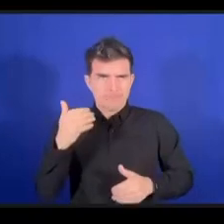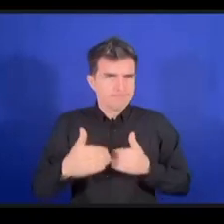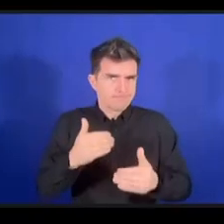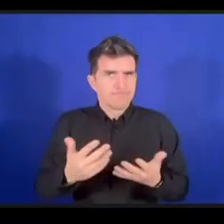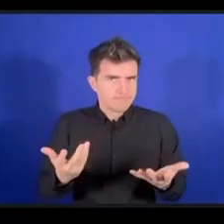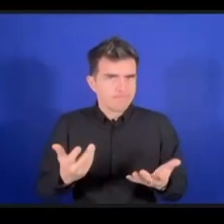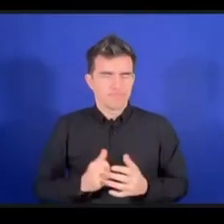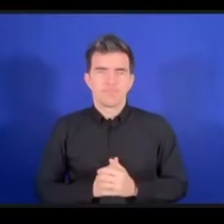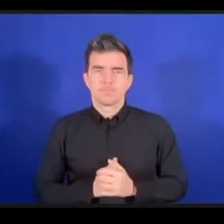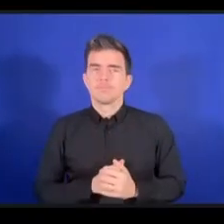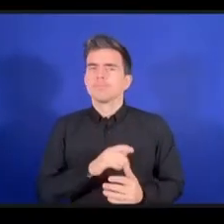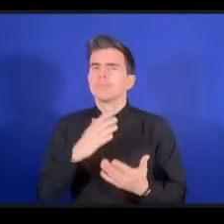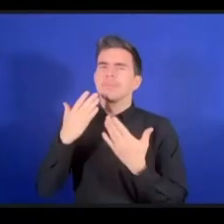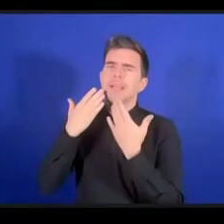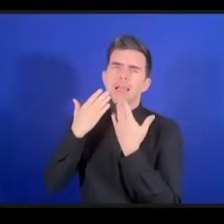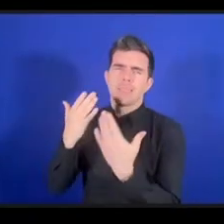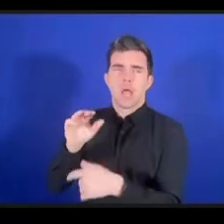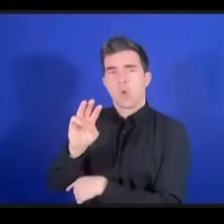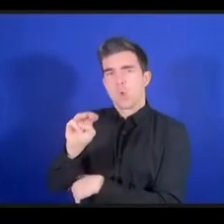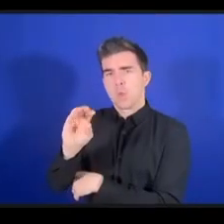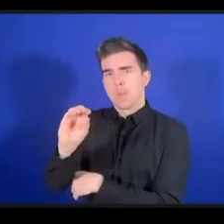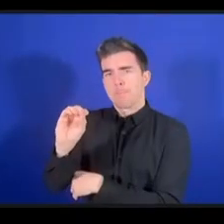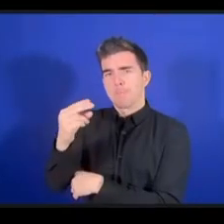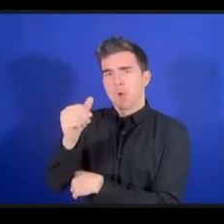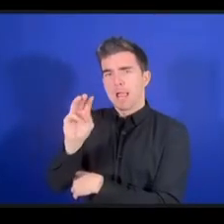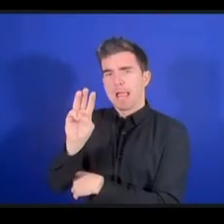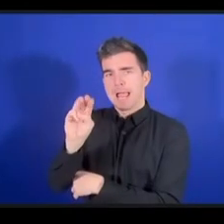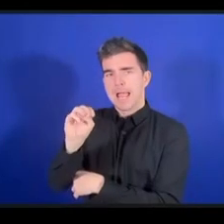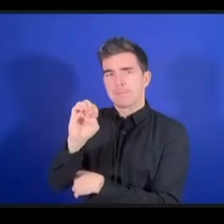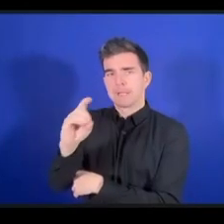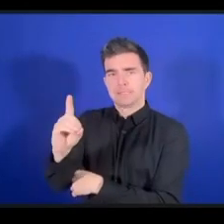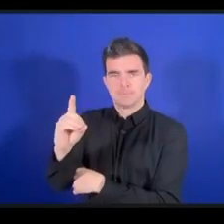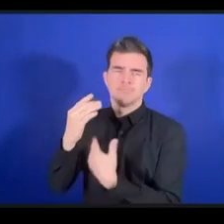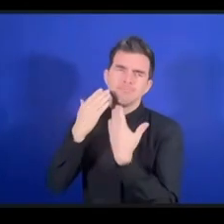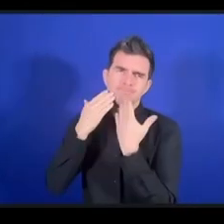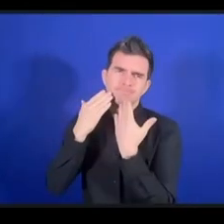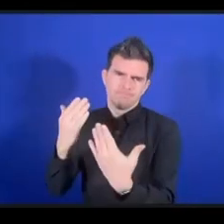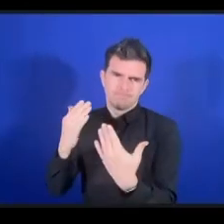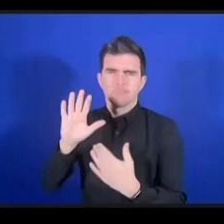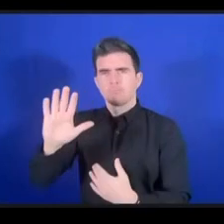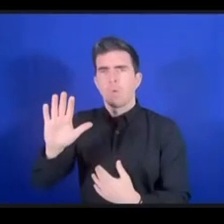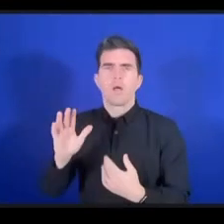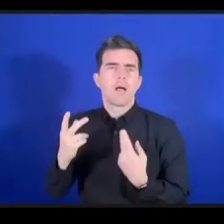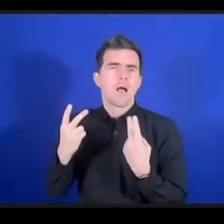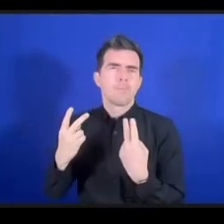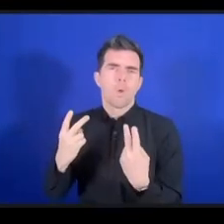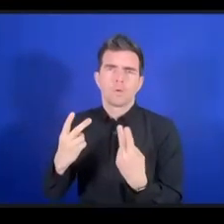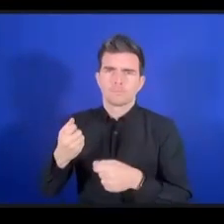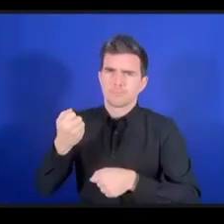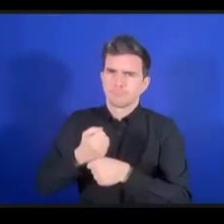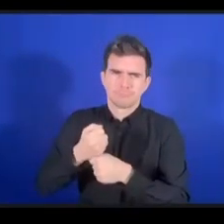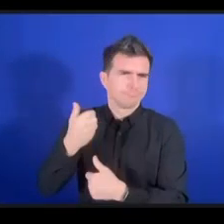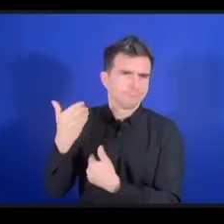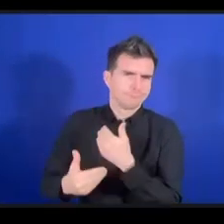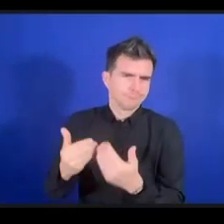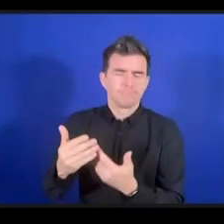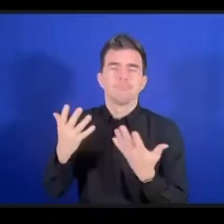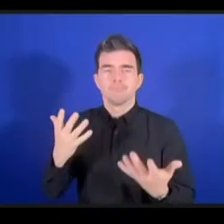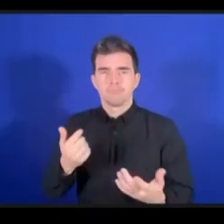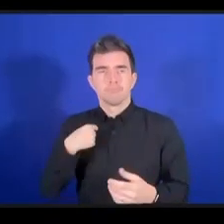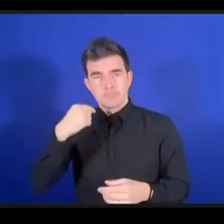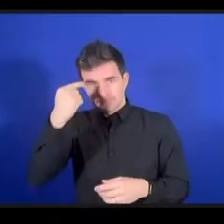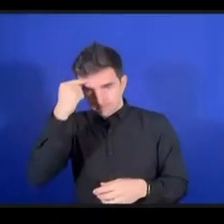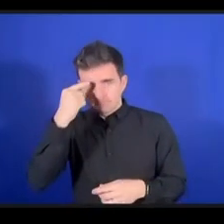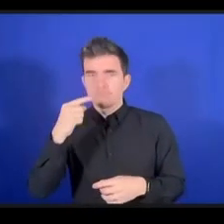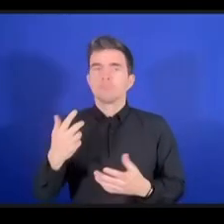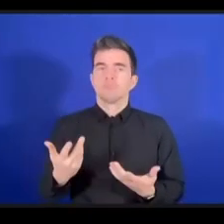在 IGF 具体的层次呢，其实呢这个我们已